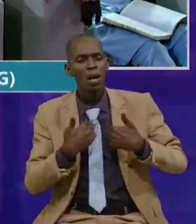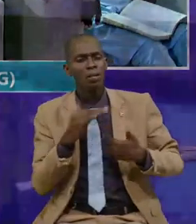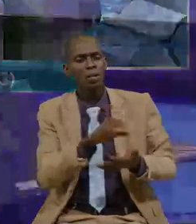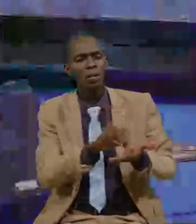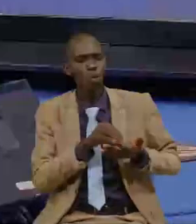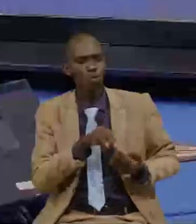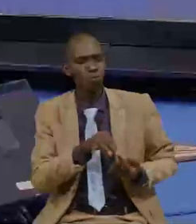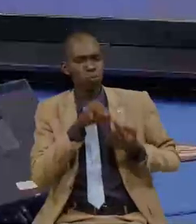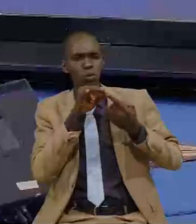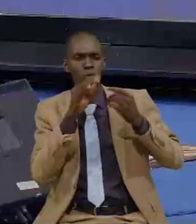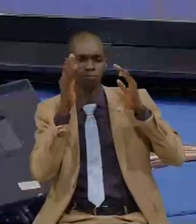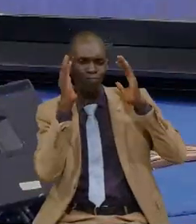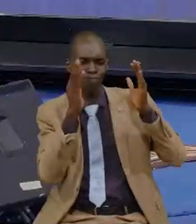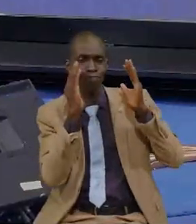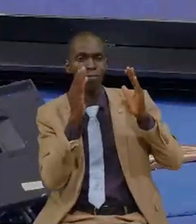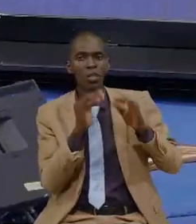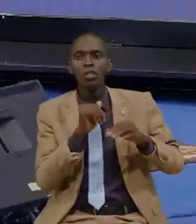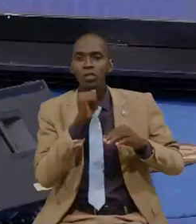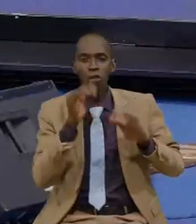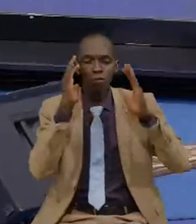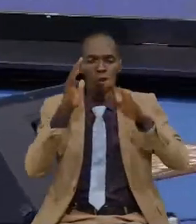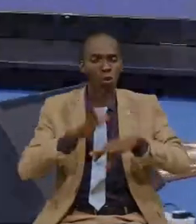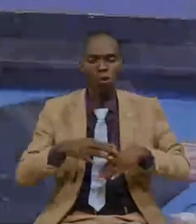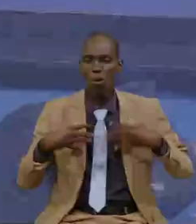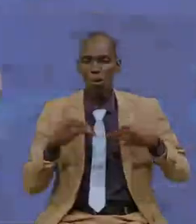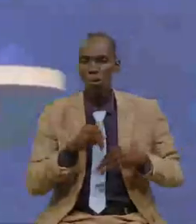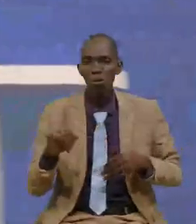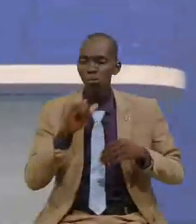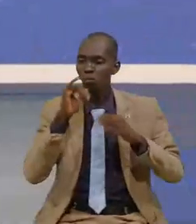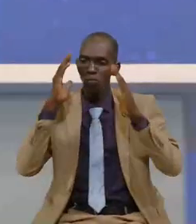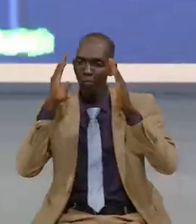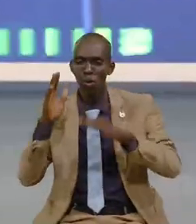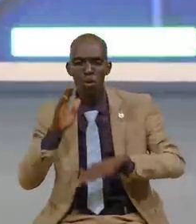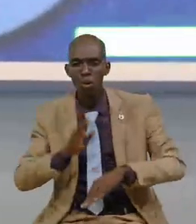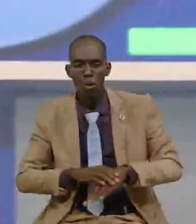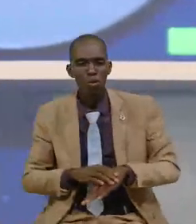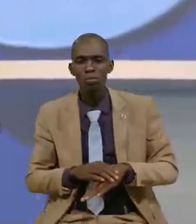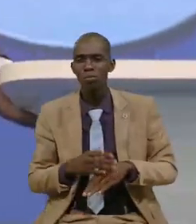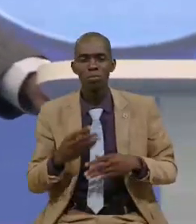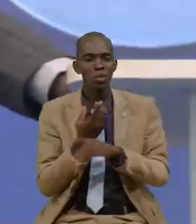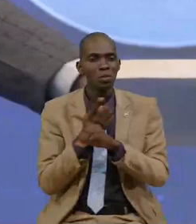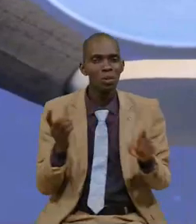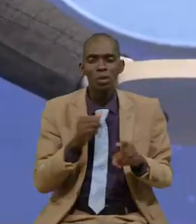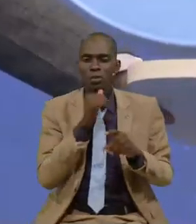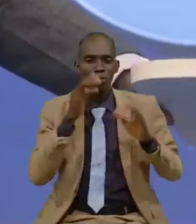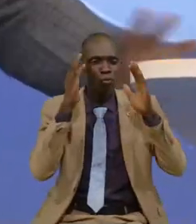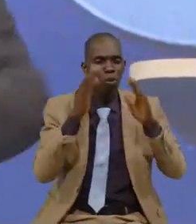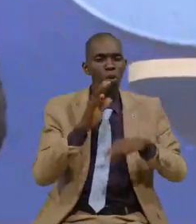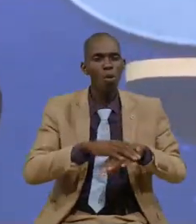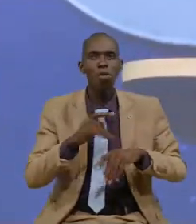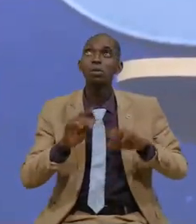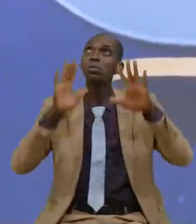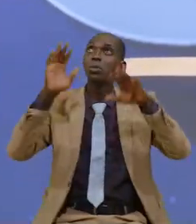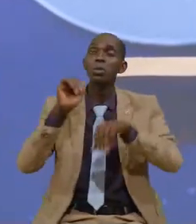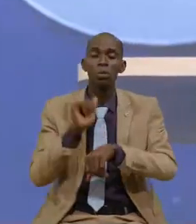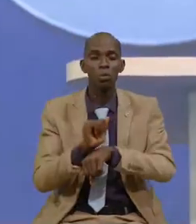a leur concentration particulière. Ils ne pensent pas à la guérison, ils ne pensent pas à la délivrance, ils ne